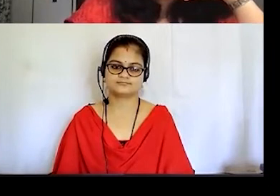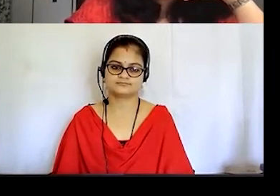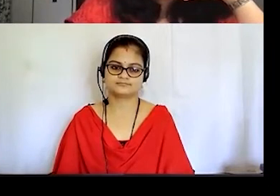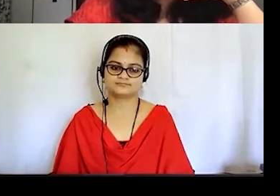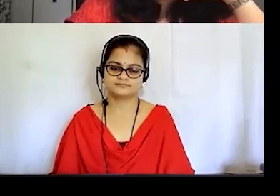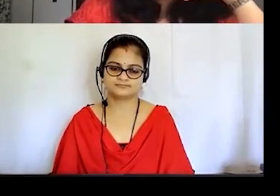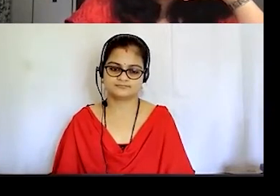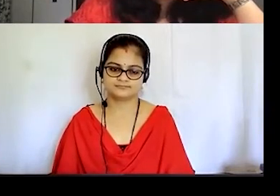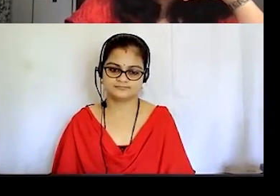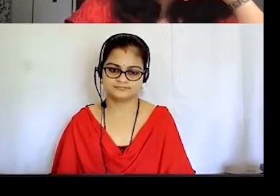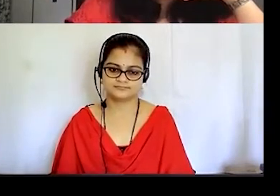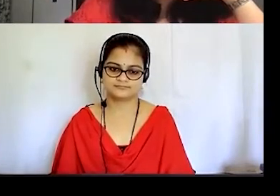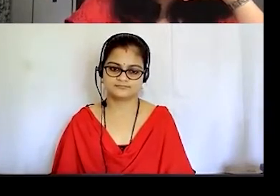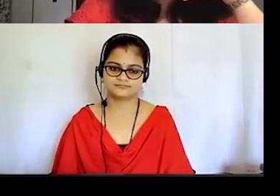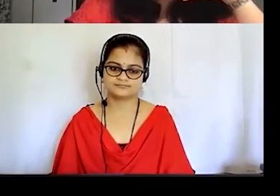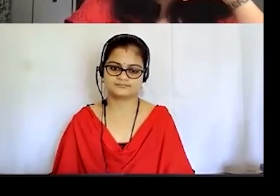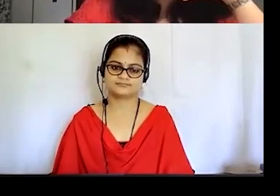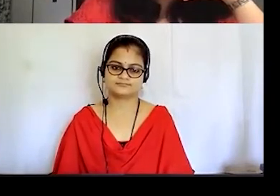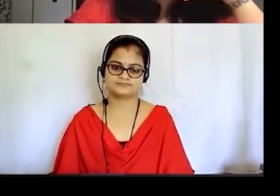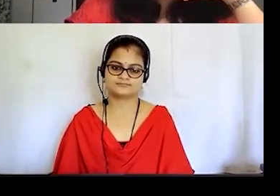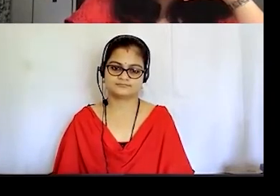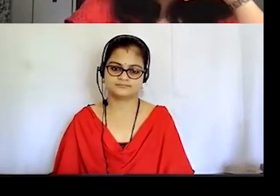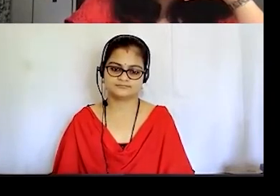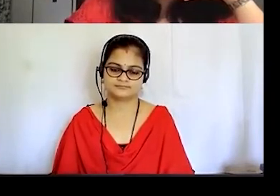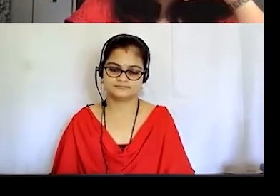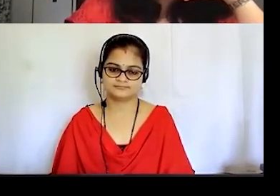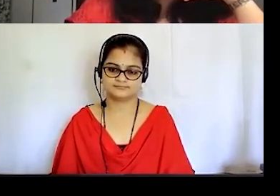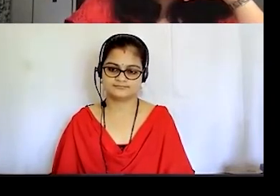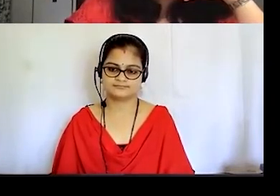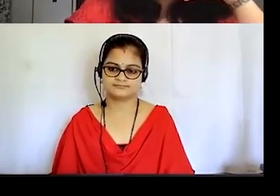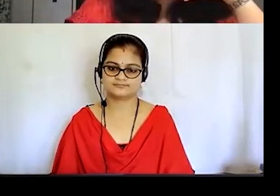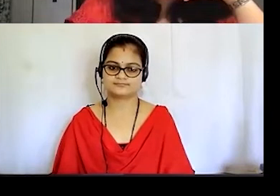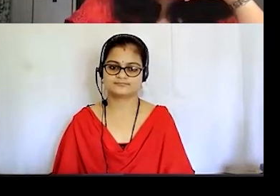सो मैं अपनी भूल गई